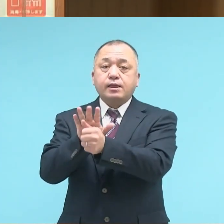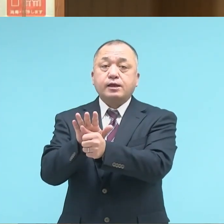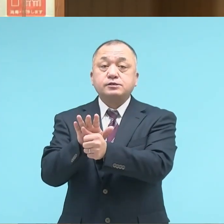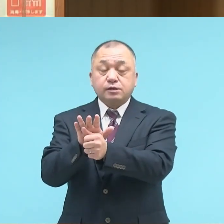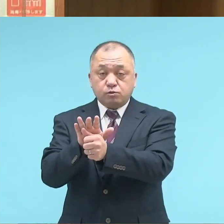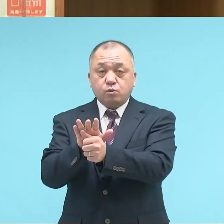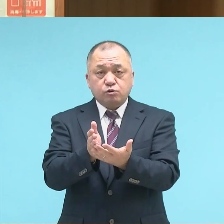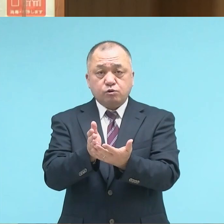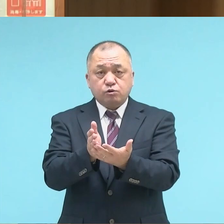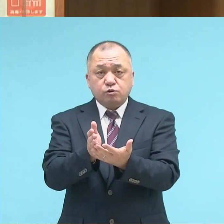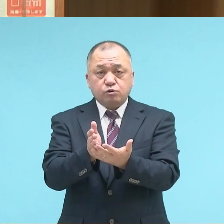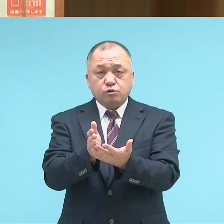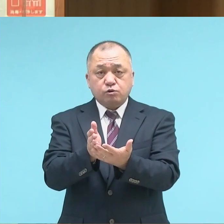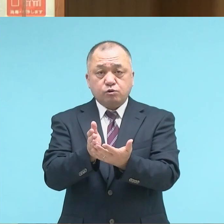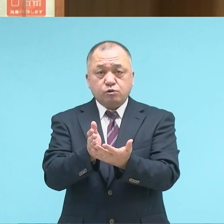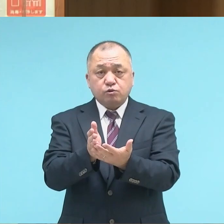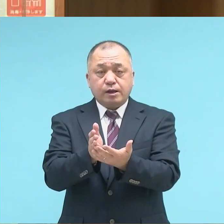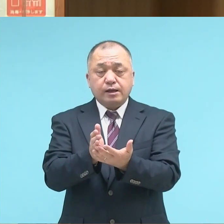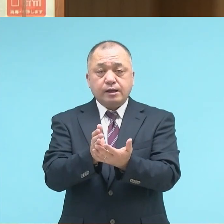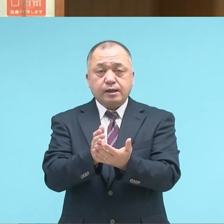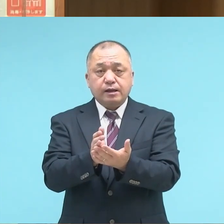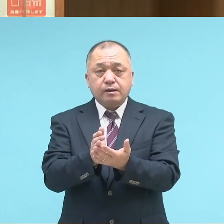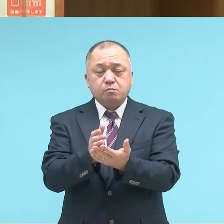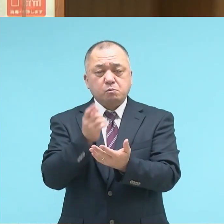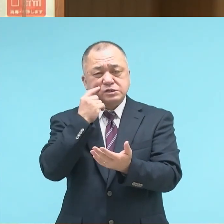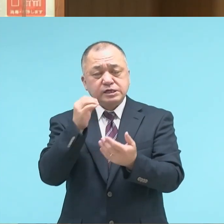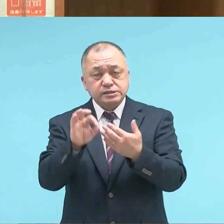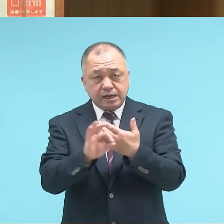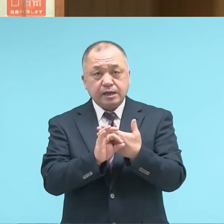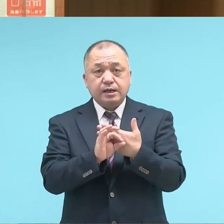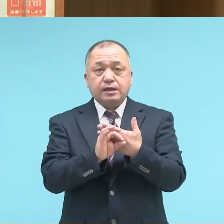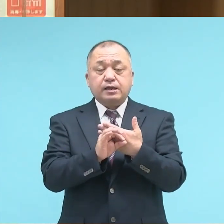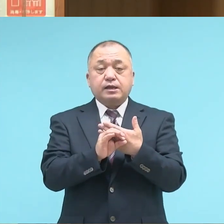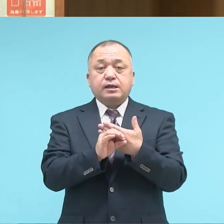と、判断の材料というのもですね、もしかしたら